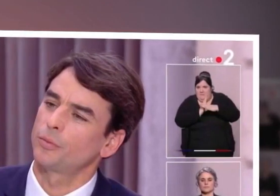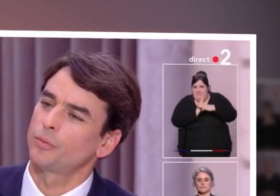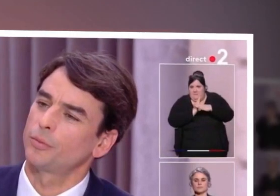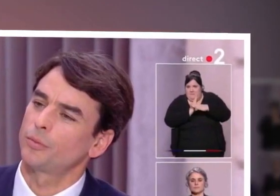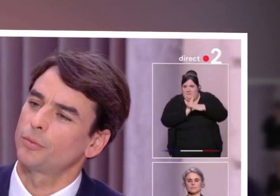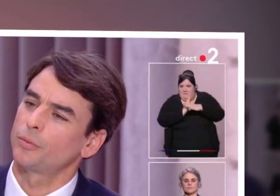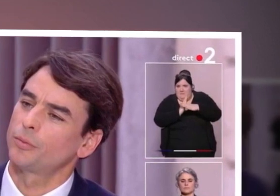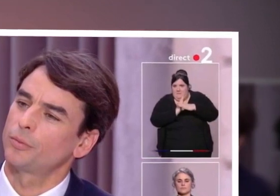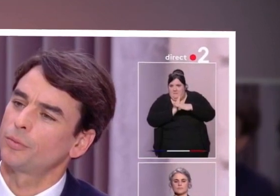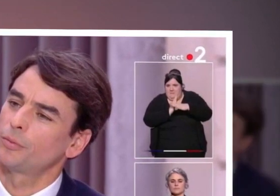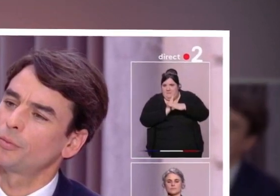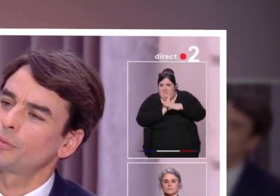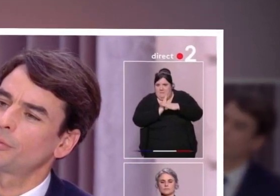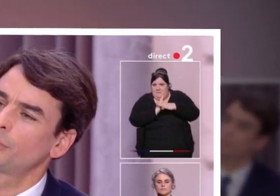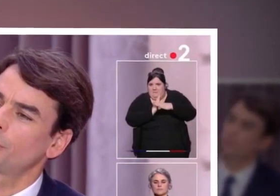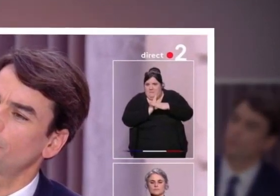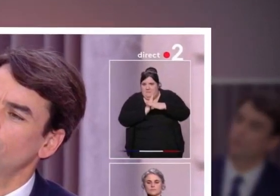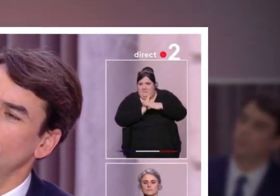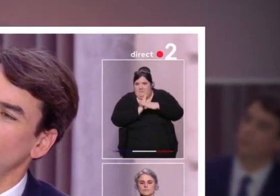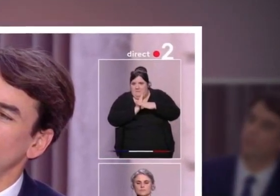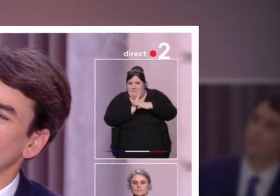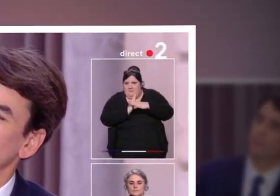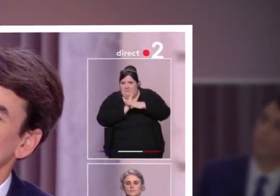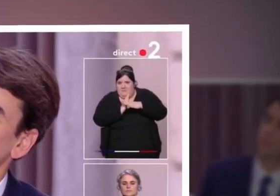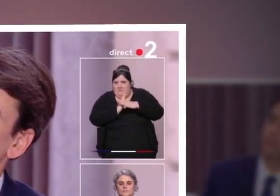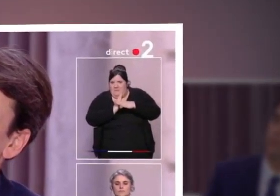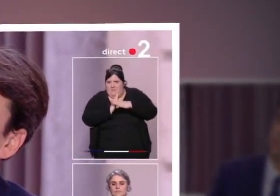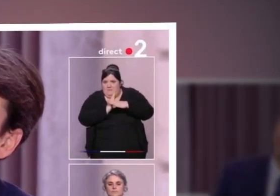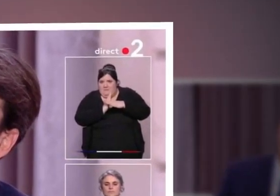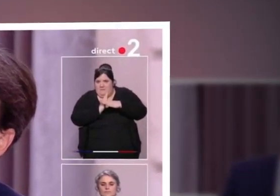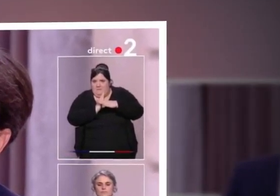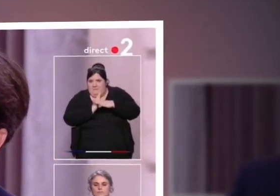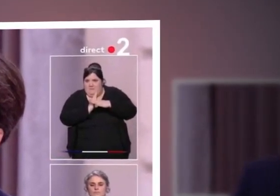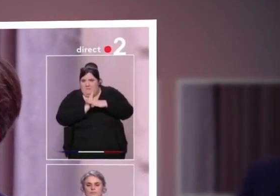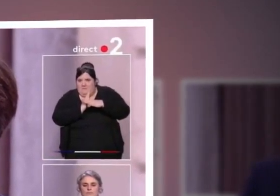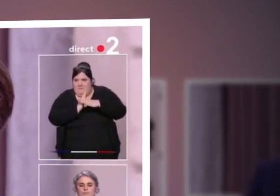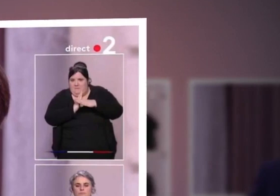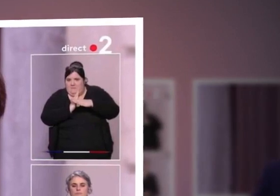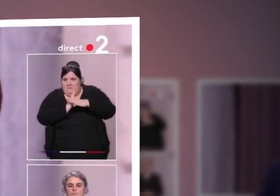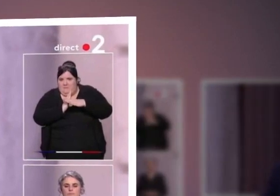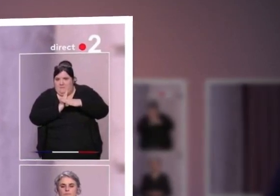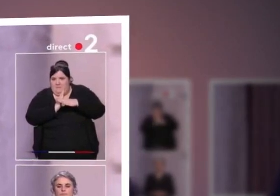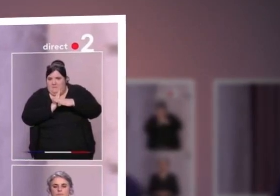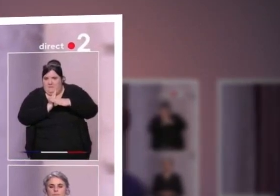Quelqu'un pour envoyer une bouée à Julianne Bugier? Le pauvre homme se noie sous sa sueur, écrit une certaine